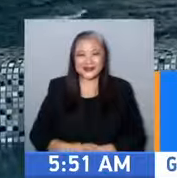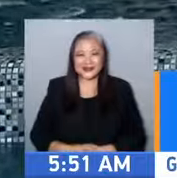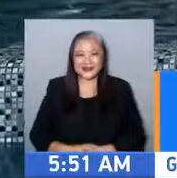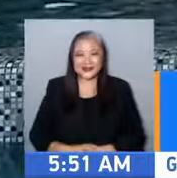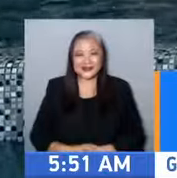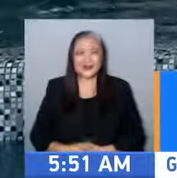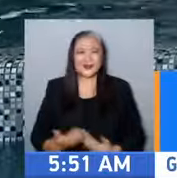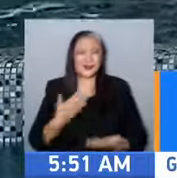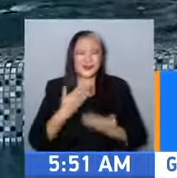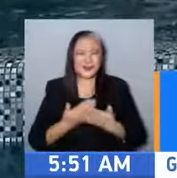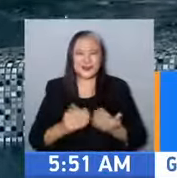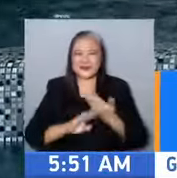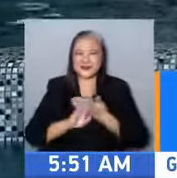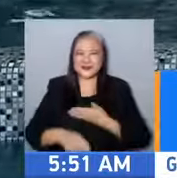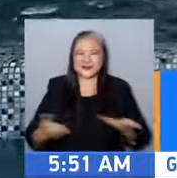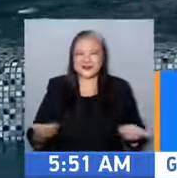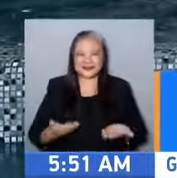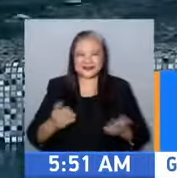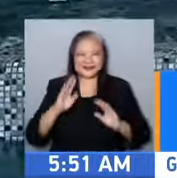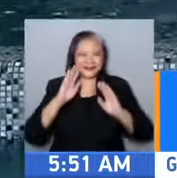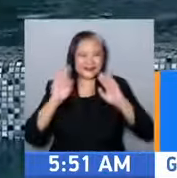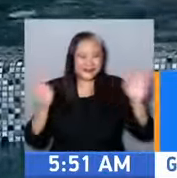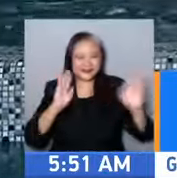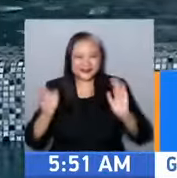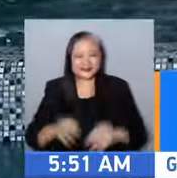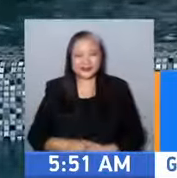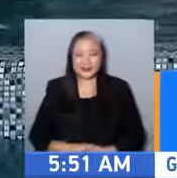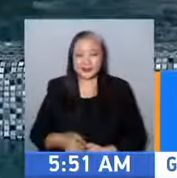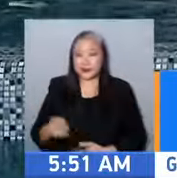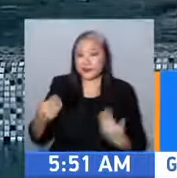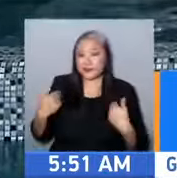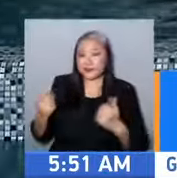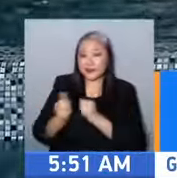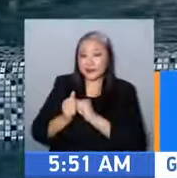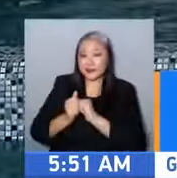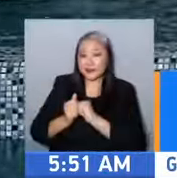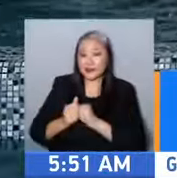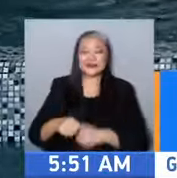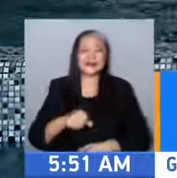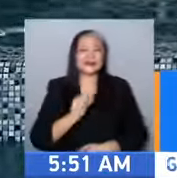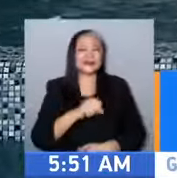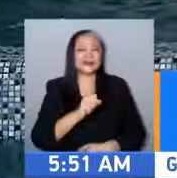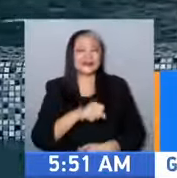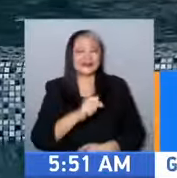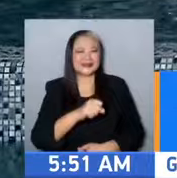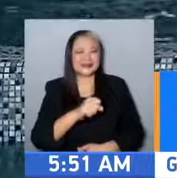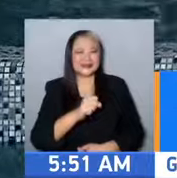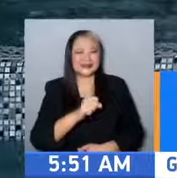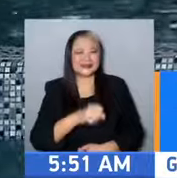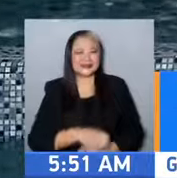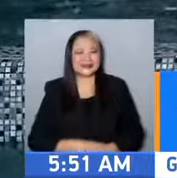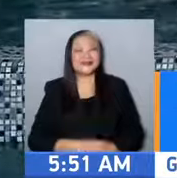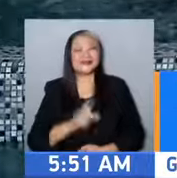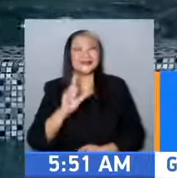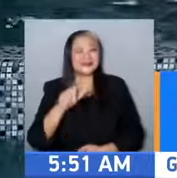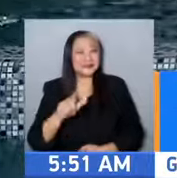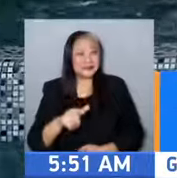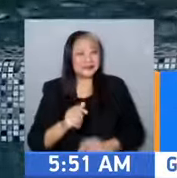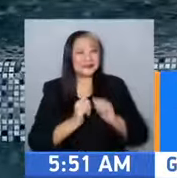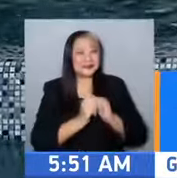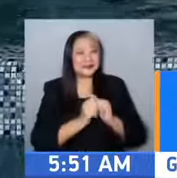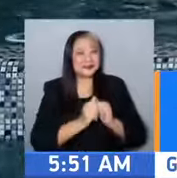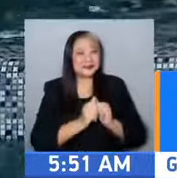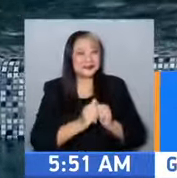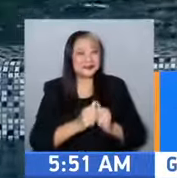Hello, everybody! At pagkita ko may kasama tayo later, Miss. Oh yes, abangan niyo mga kabuso dahil mamaya makakasama ko ang bago kong Anghel